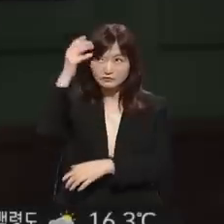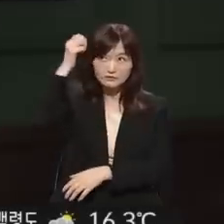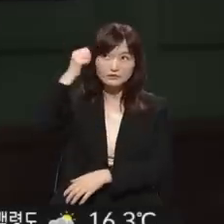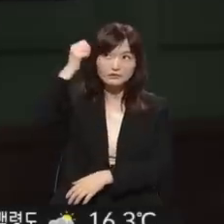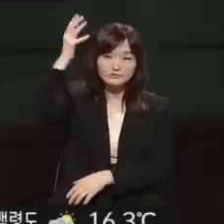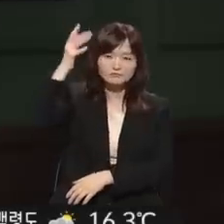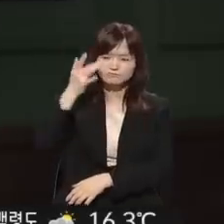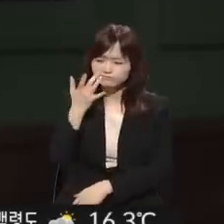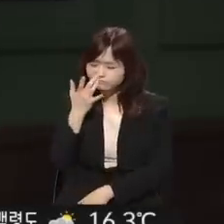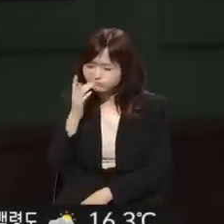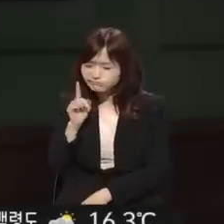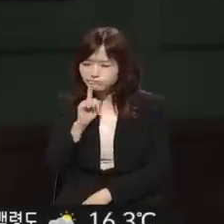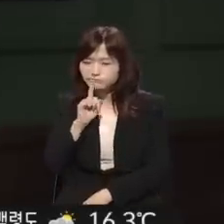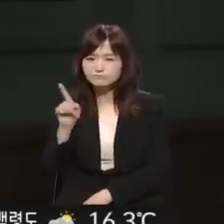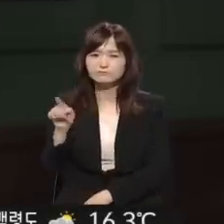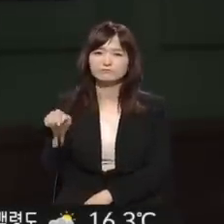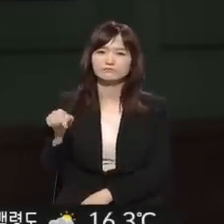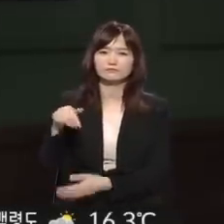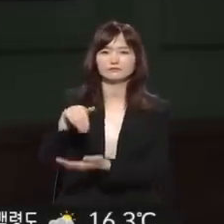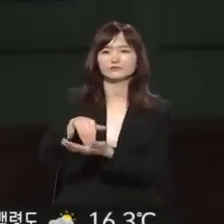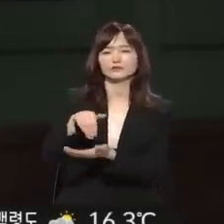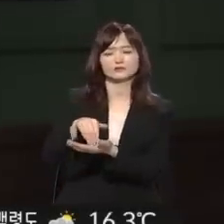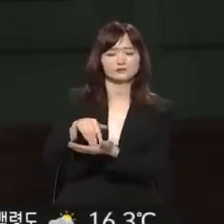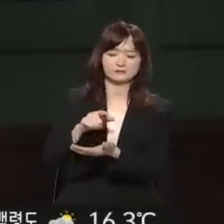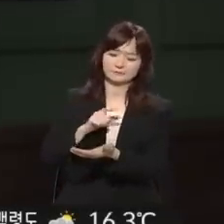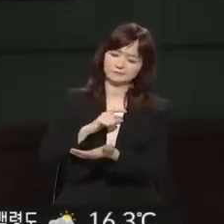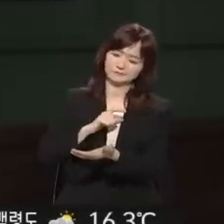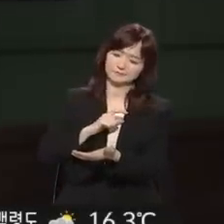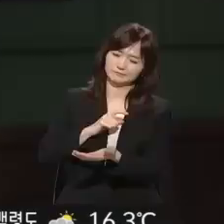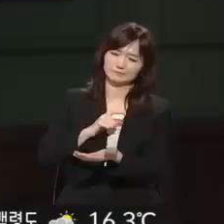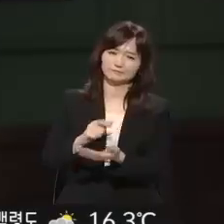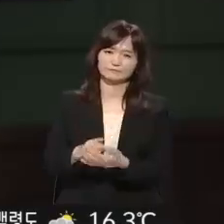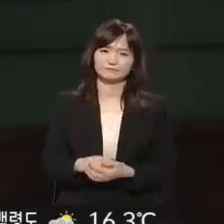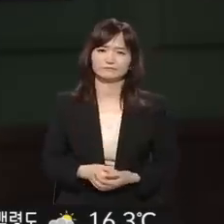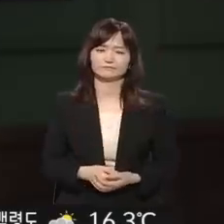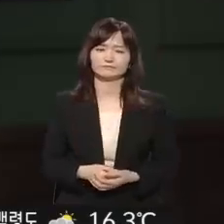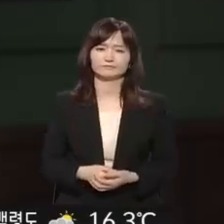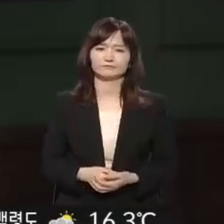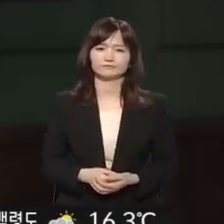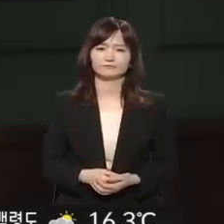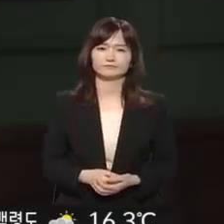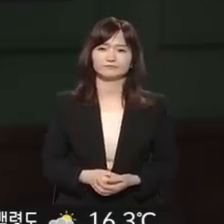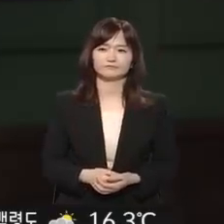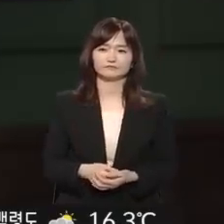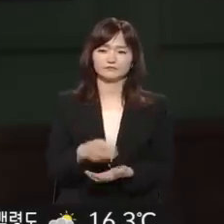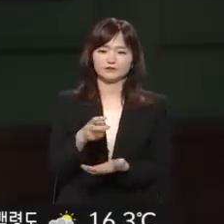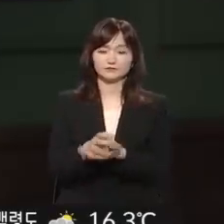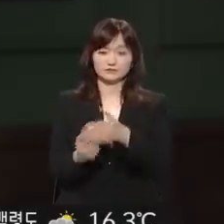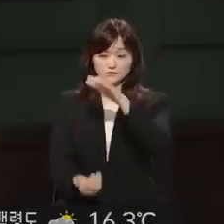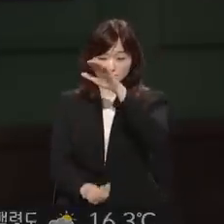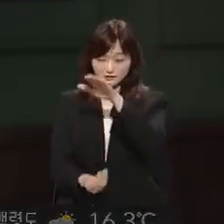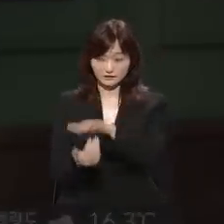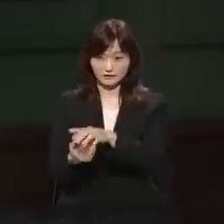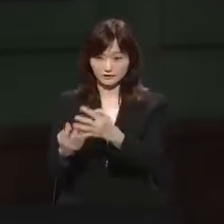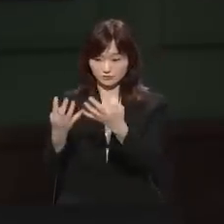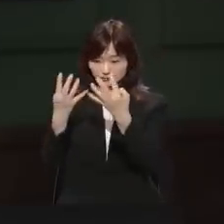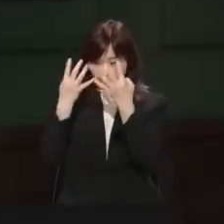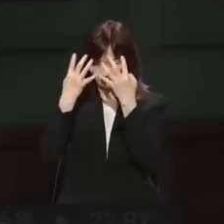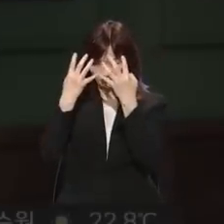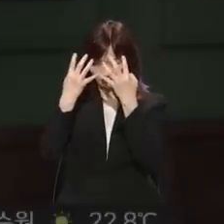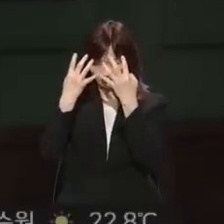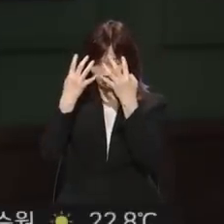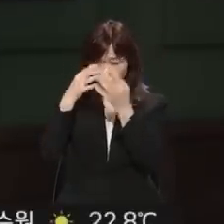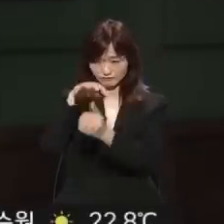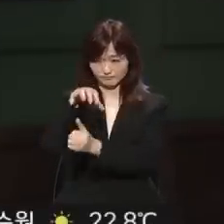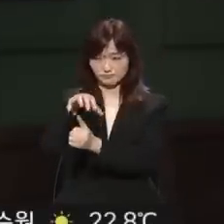이런 이해할 수 없는 주장하는 걸 보면 반성하는지 의문이다라고 지적을 했습니다 그러면서이 법정 최고형을 선고해서 영원히 격리하는게